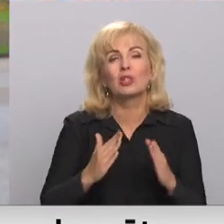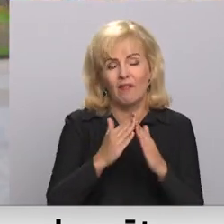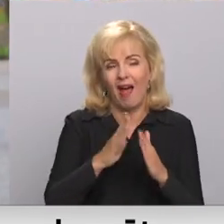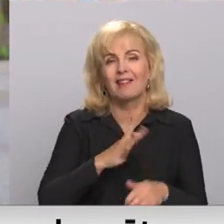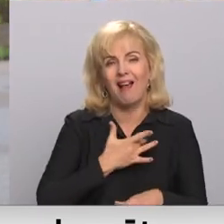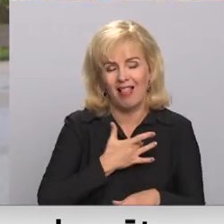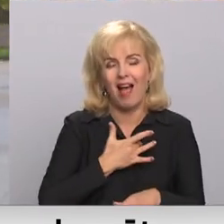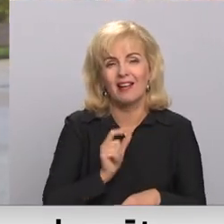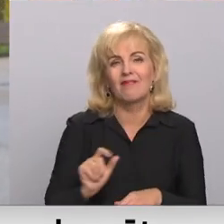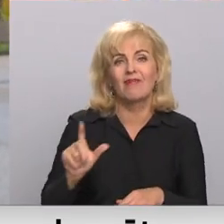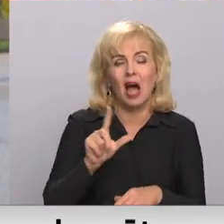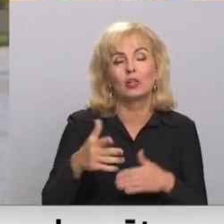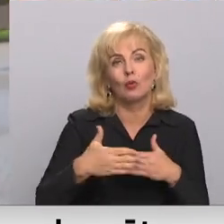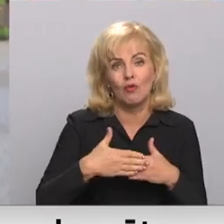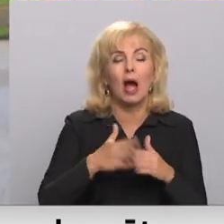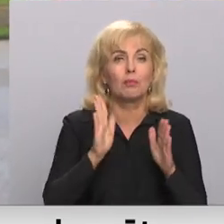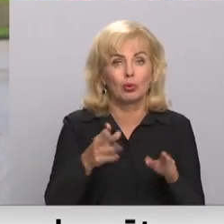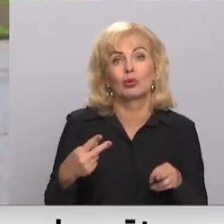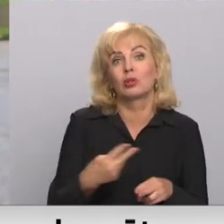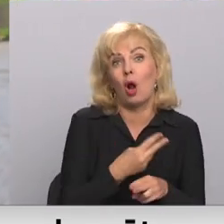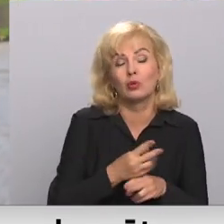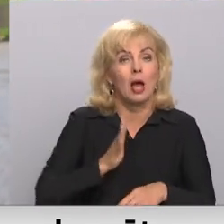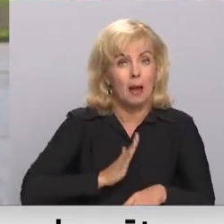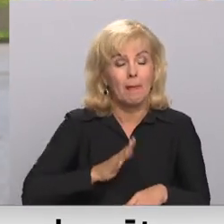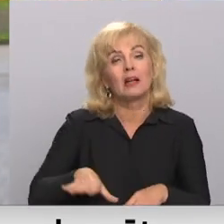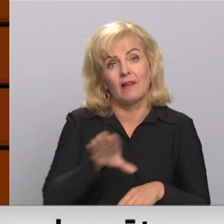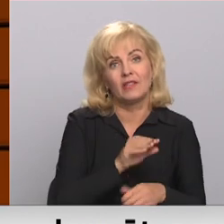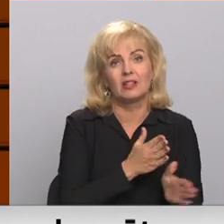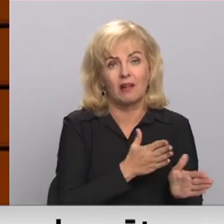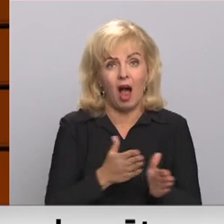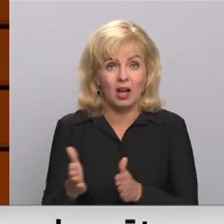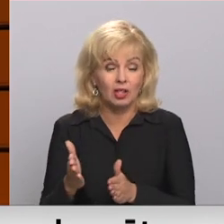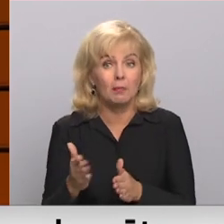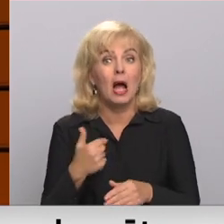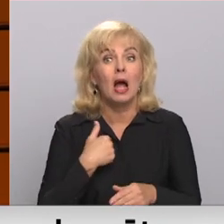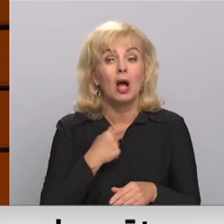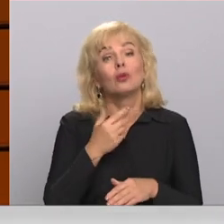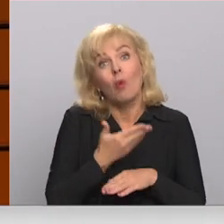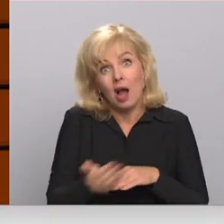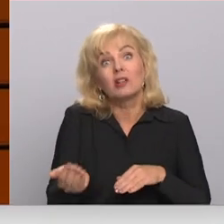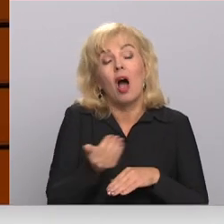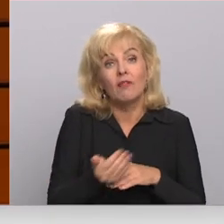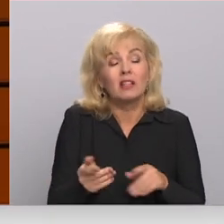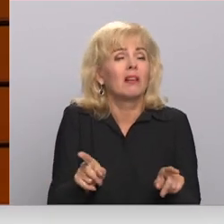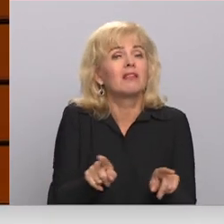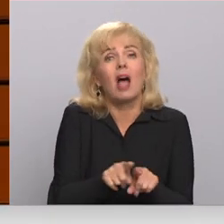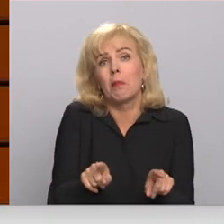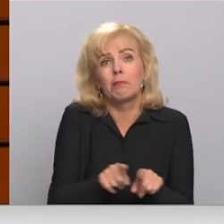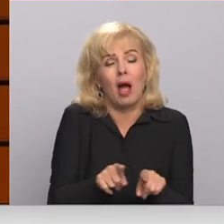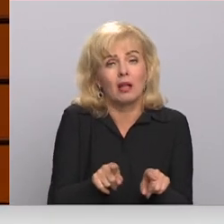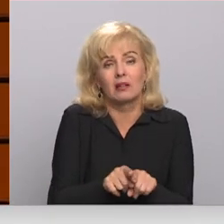tad tuvāk, kad nāks, tad traucēs. Pagaidām viss kārtībā. Aizskaris.